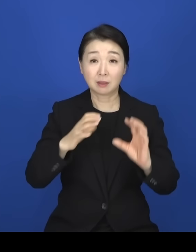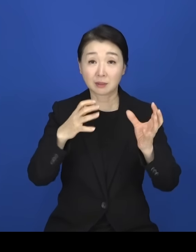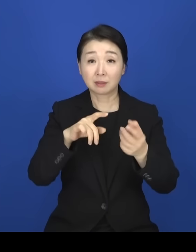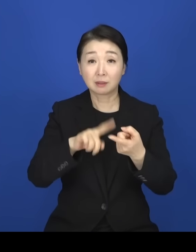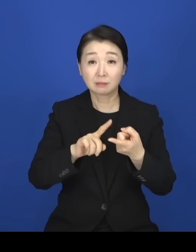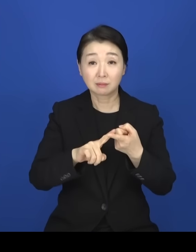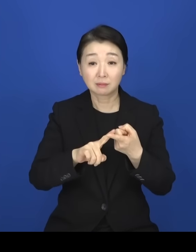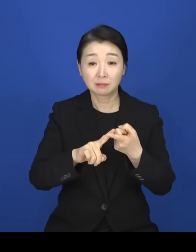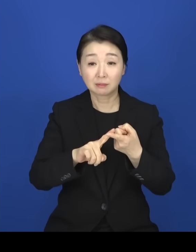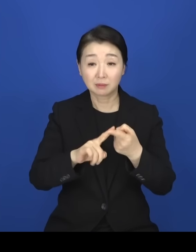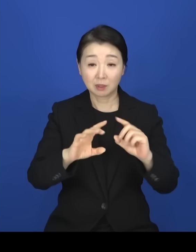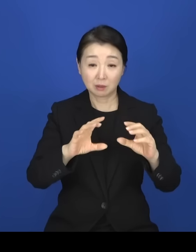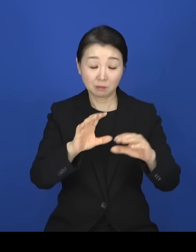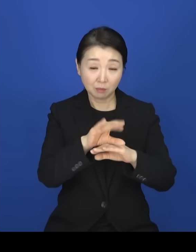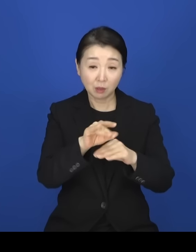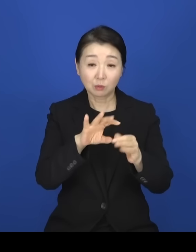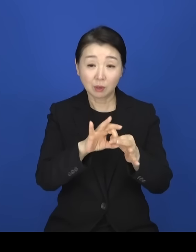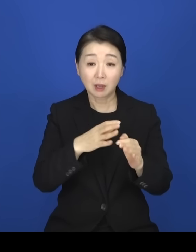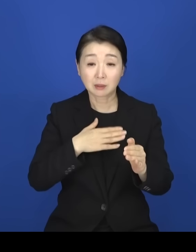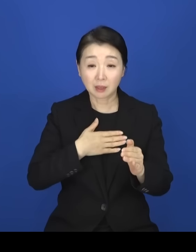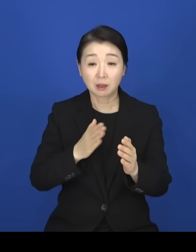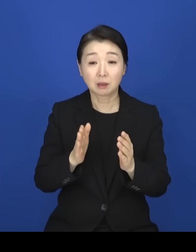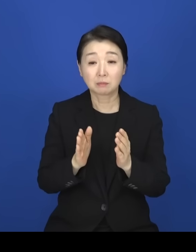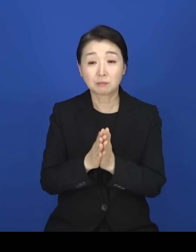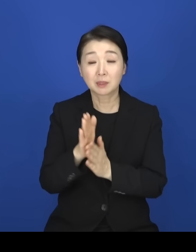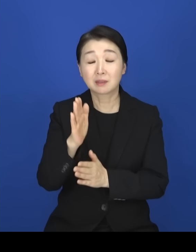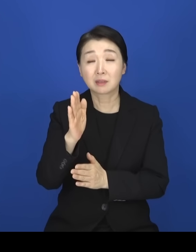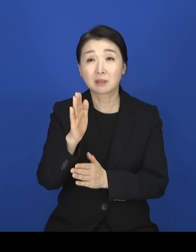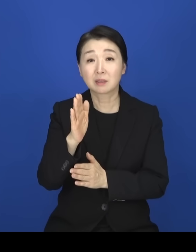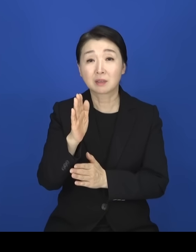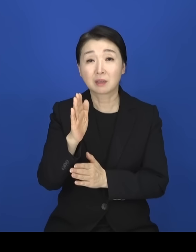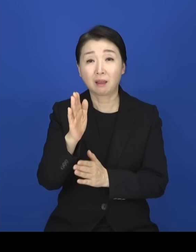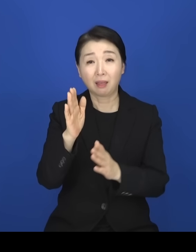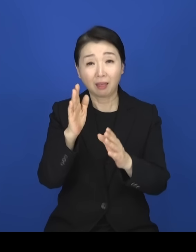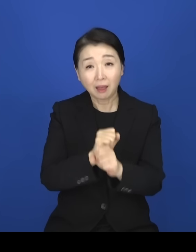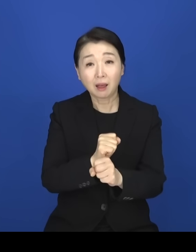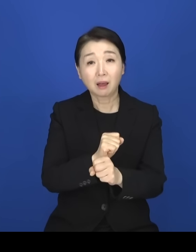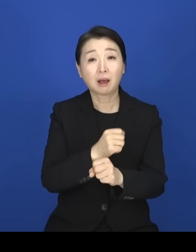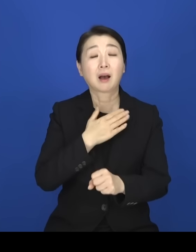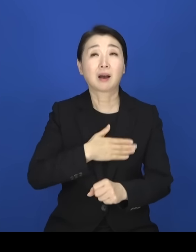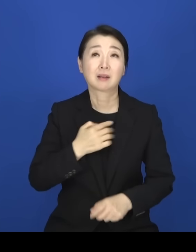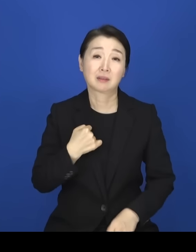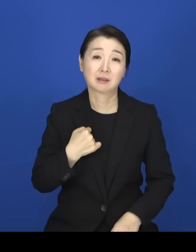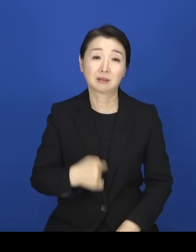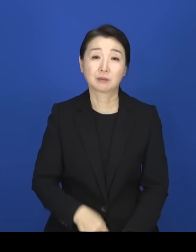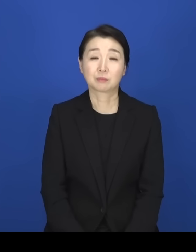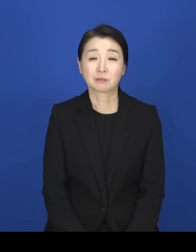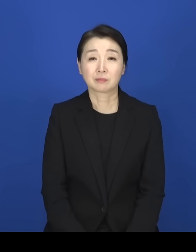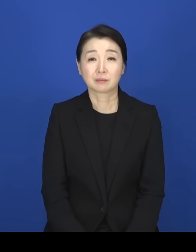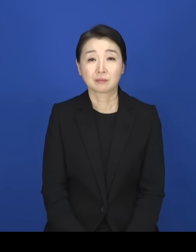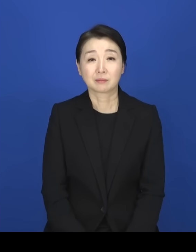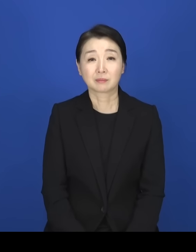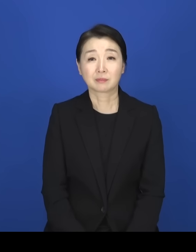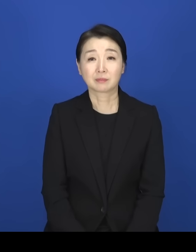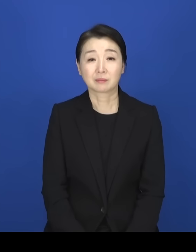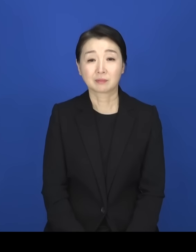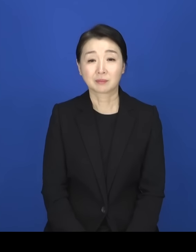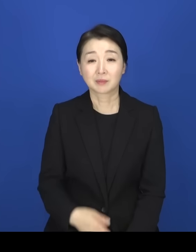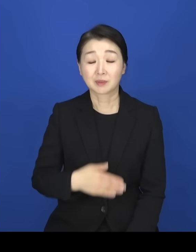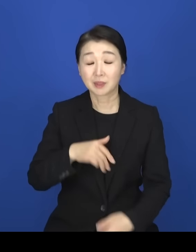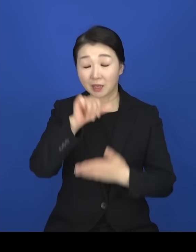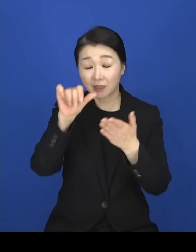세상적으로 방송가에서 내가 빛이 가장 없을 시기인 건 제가 알아요. 예. 근데 저는 제